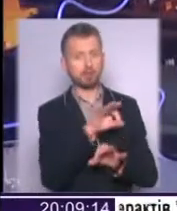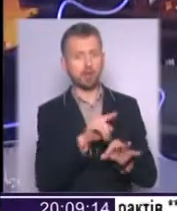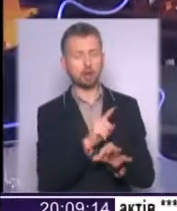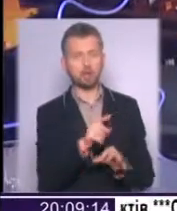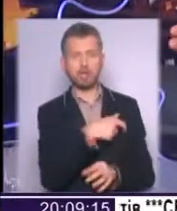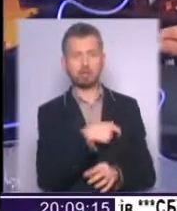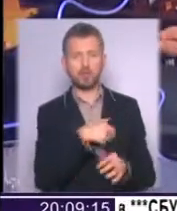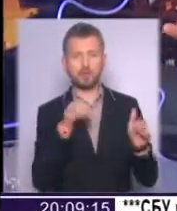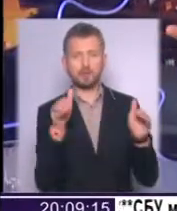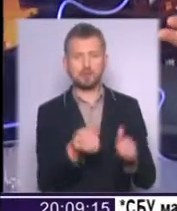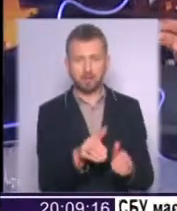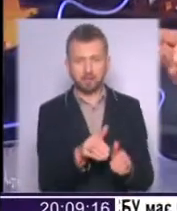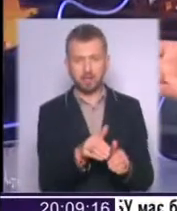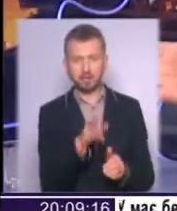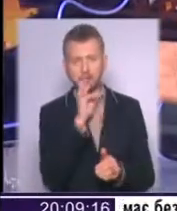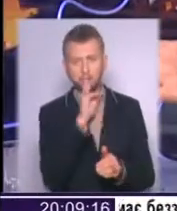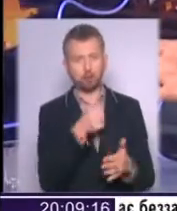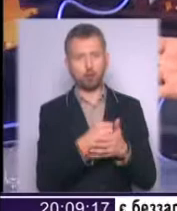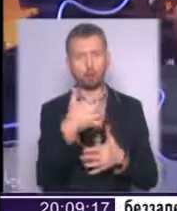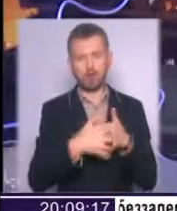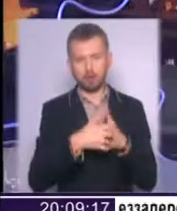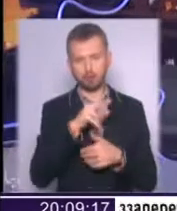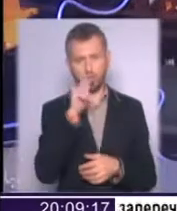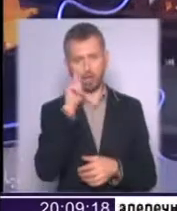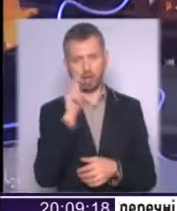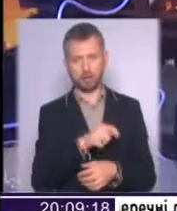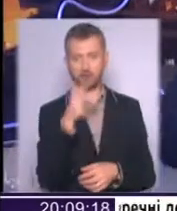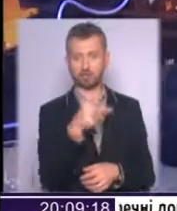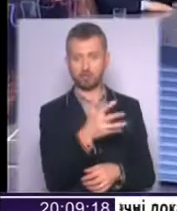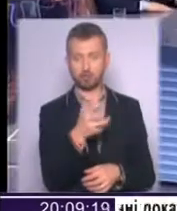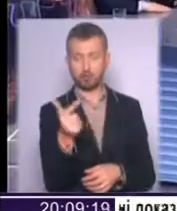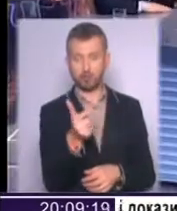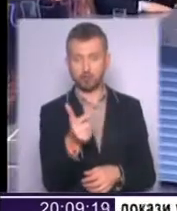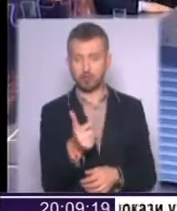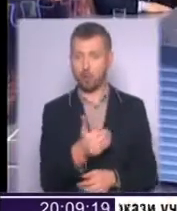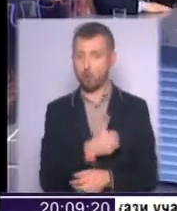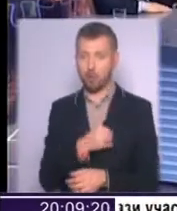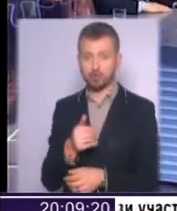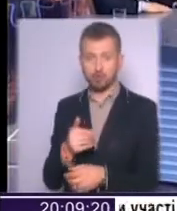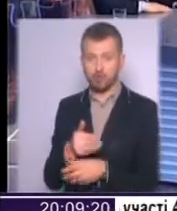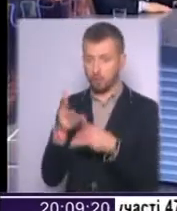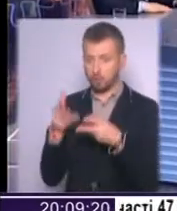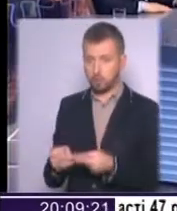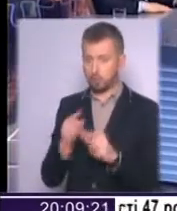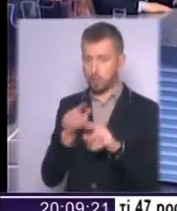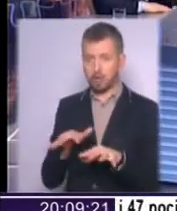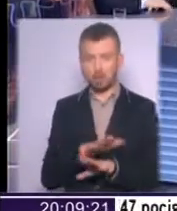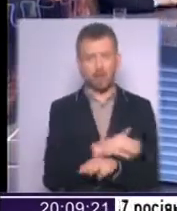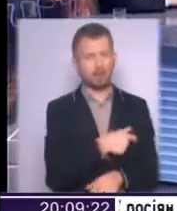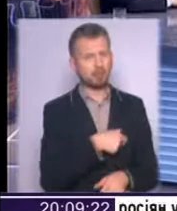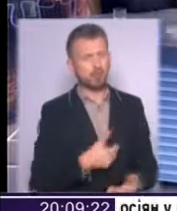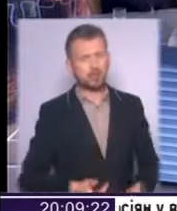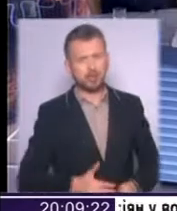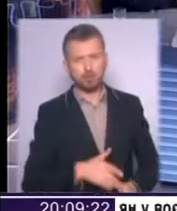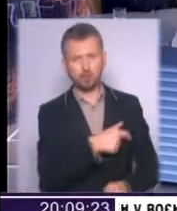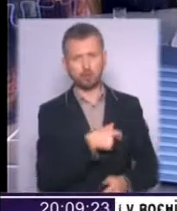до середньої по Україні, там 3,5 тисячі гривень. Чому? Ви хочете вже парламент добити? А депутати ж не живуть. Дивіться, депутат